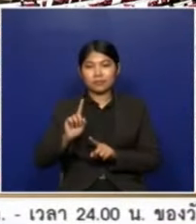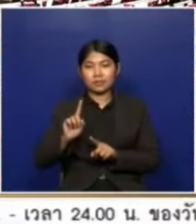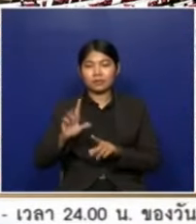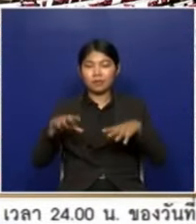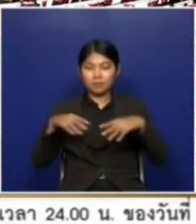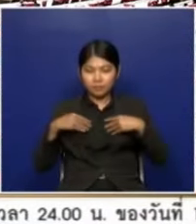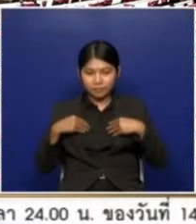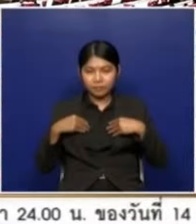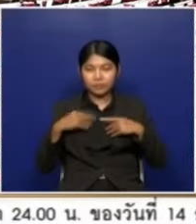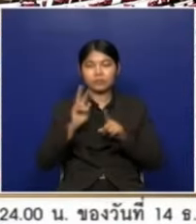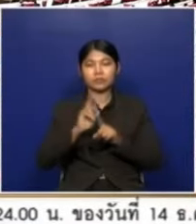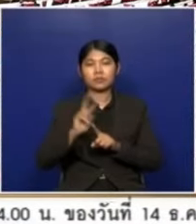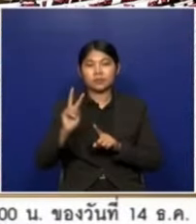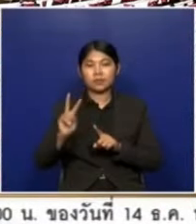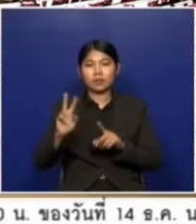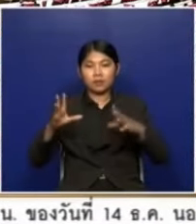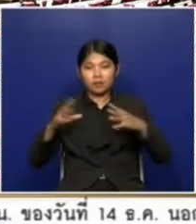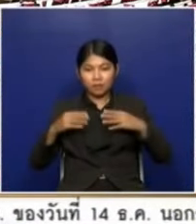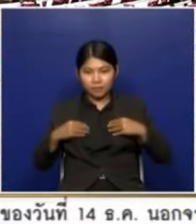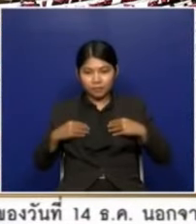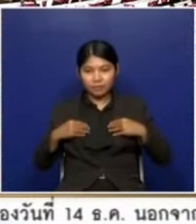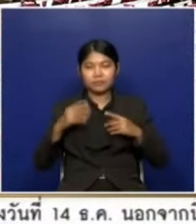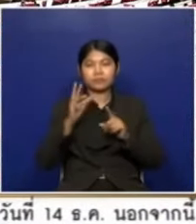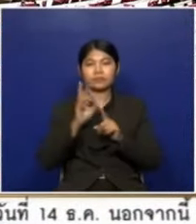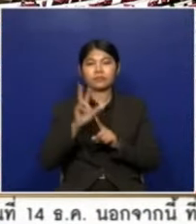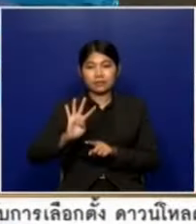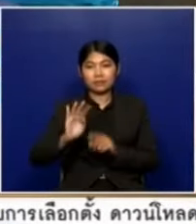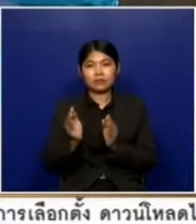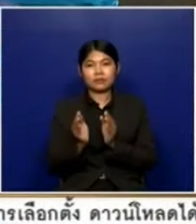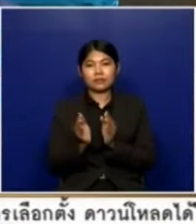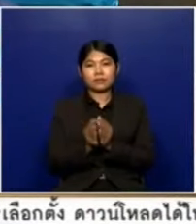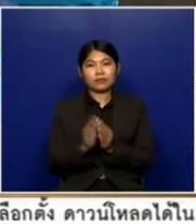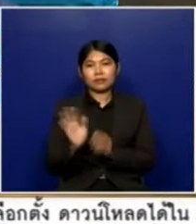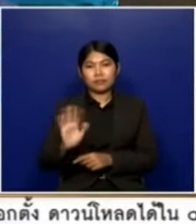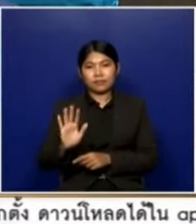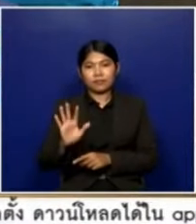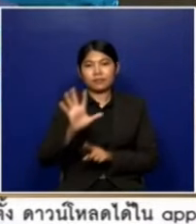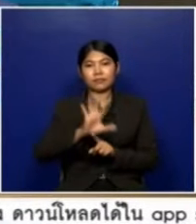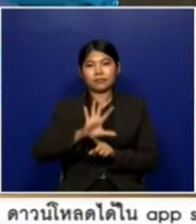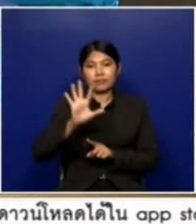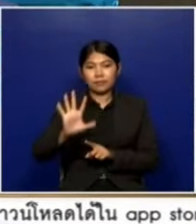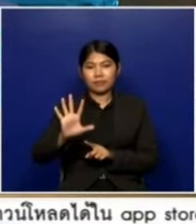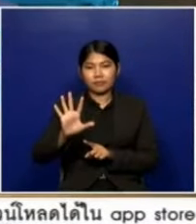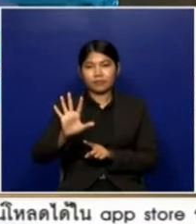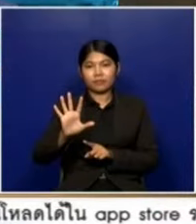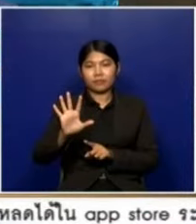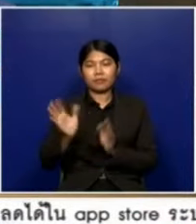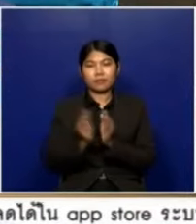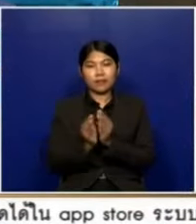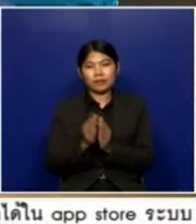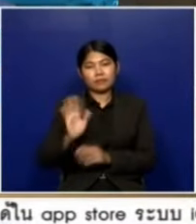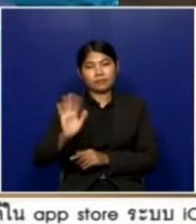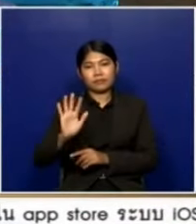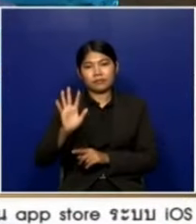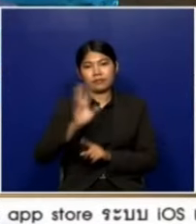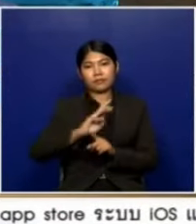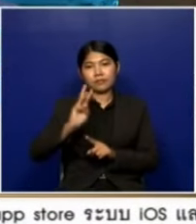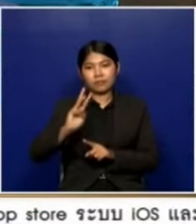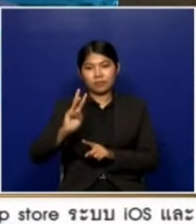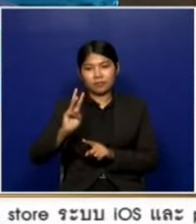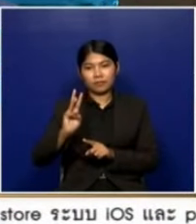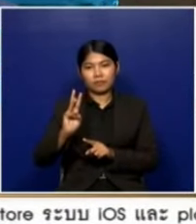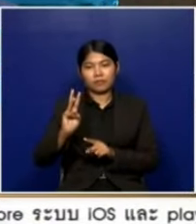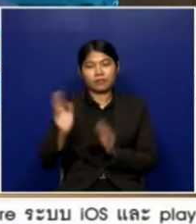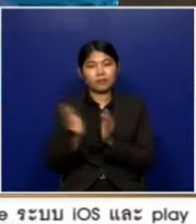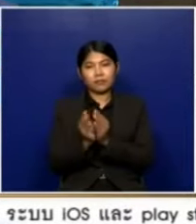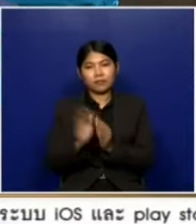แล้วเสร็จสิ้นไปเมื่อช่วงประมาณเกือบ6โมงเย็นที่ผ่านมาผมจะสรุปให้คุณผู้ชมเห็นแบบนี้นะครับว่าร่